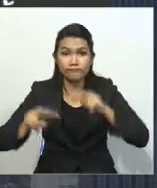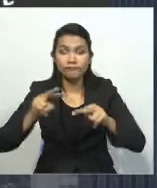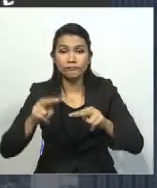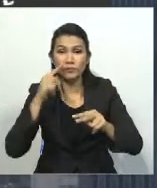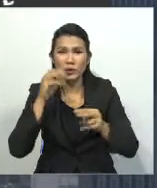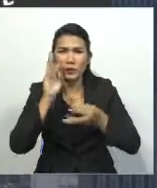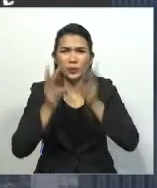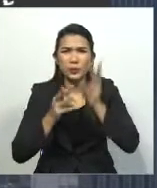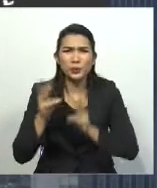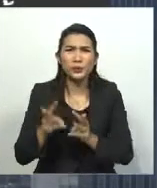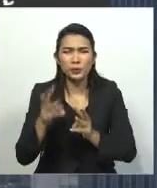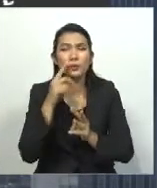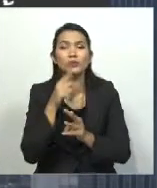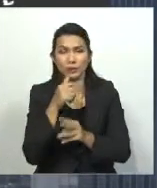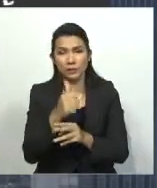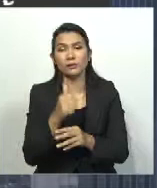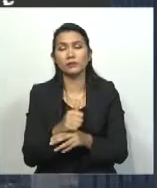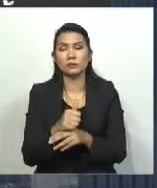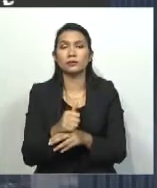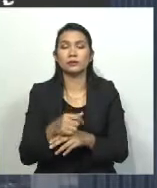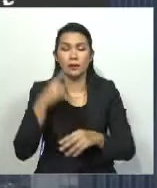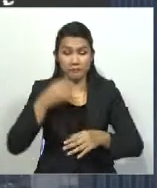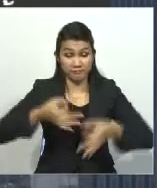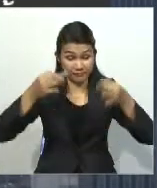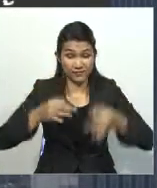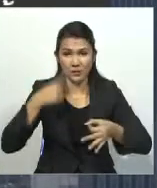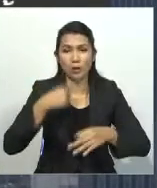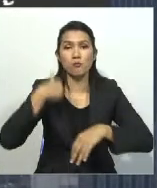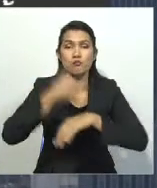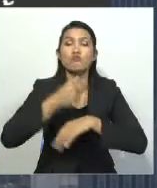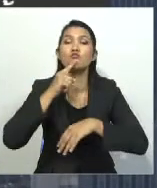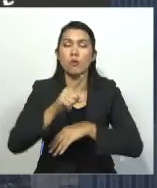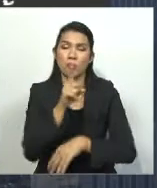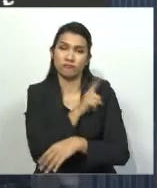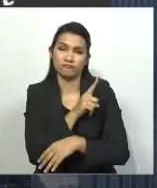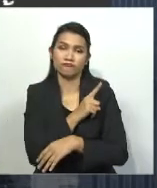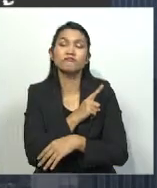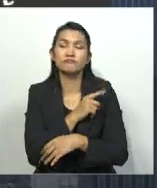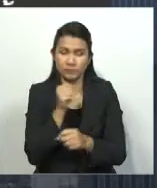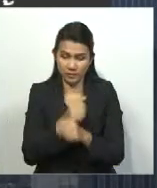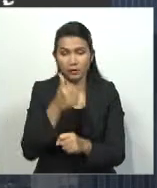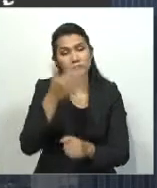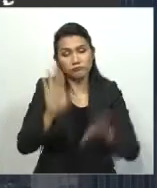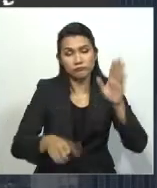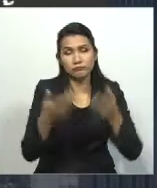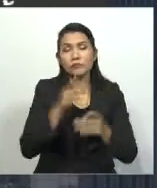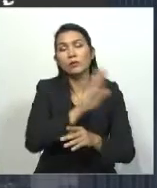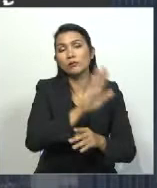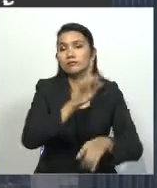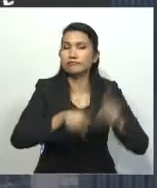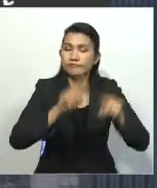อให้เกิดฝุ่นละอองขนาดเล็กได้ตามความเหมาะสมอันนี้อำนาจจะอยู่ที่ผู้ว่ากทม.นะครับสามารถทำได้ตามความเหมาะสมนะ